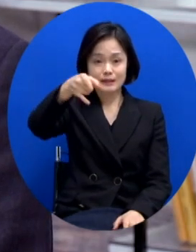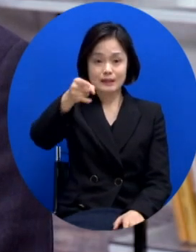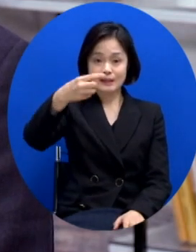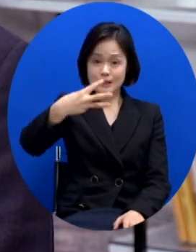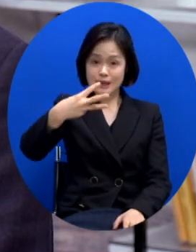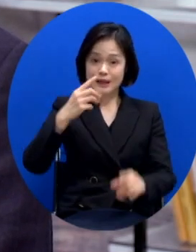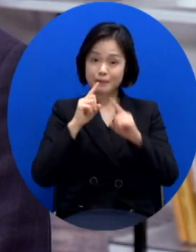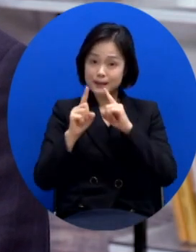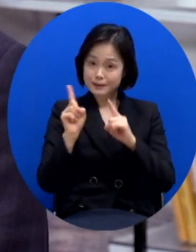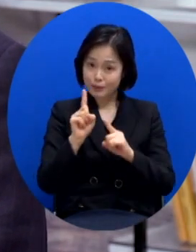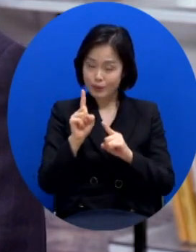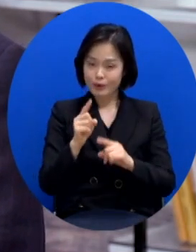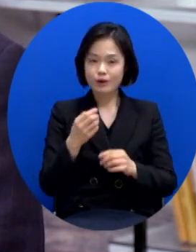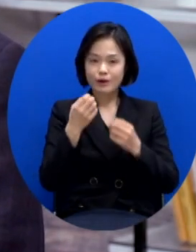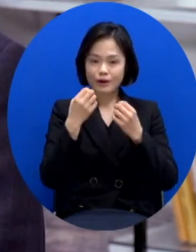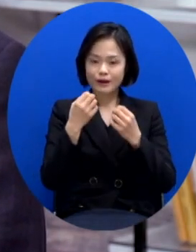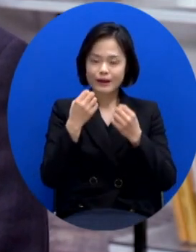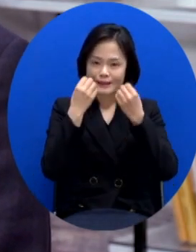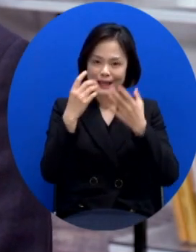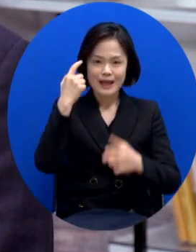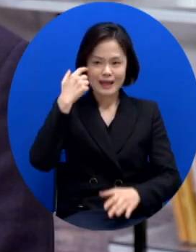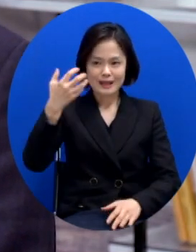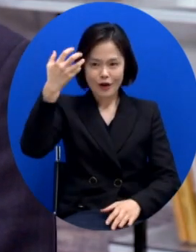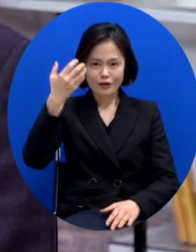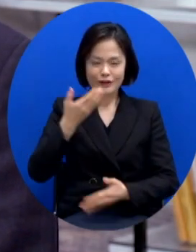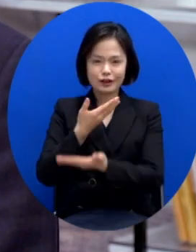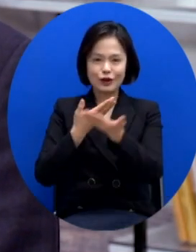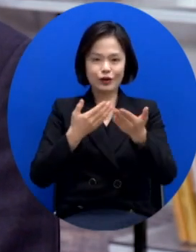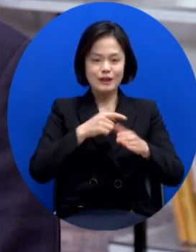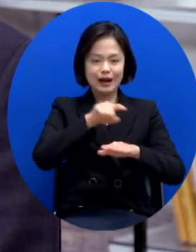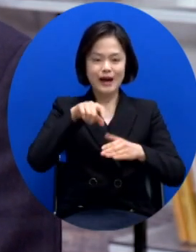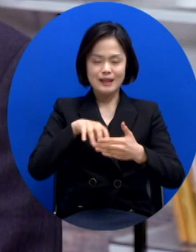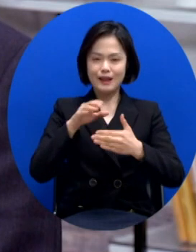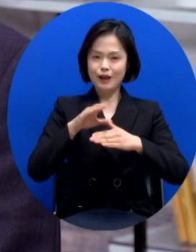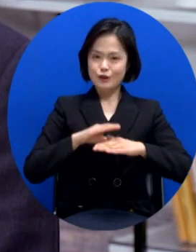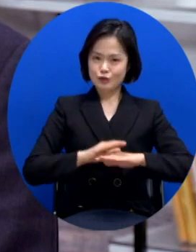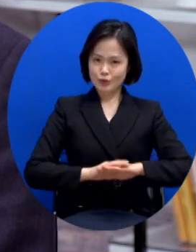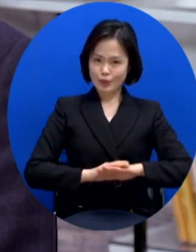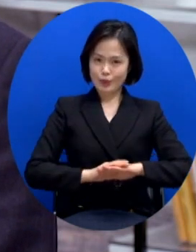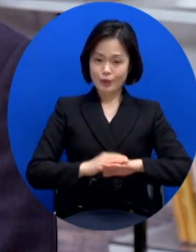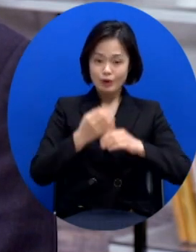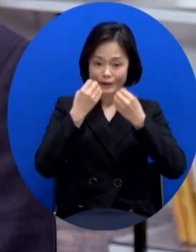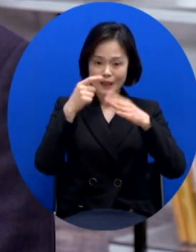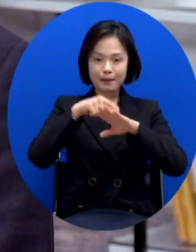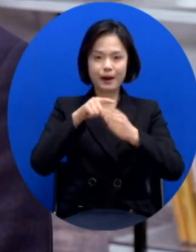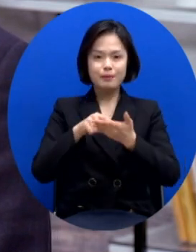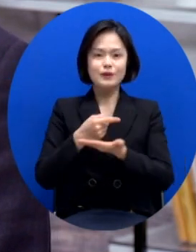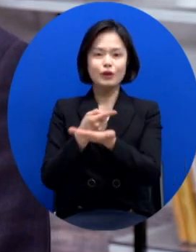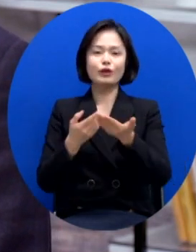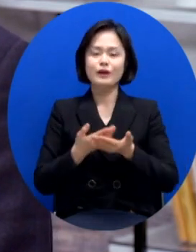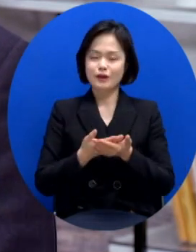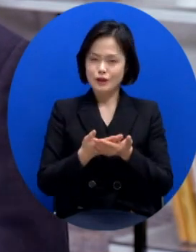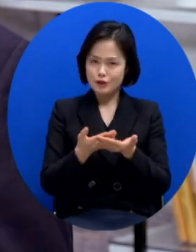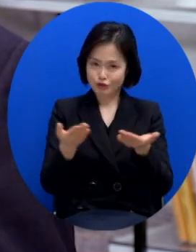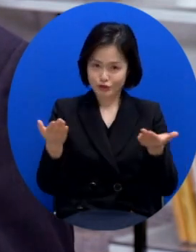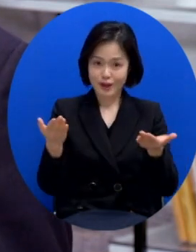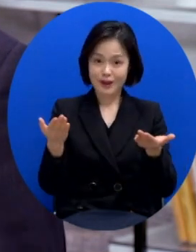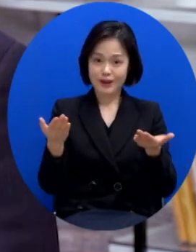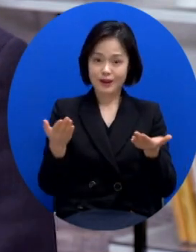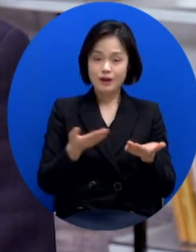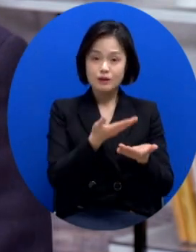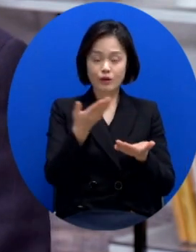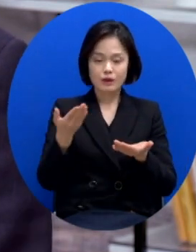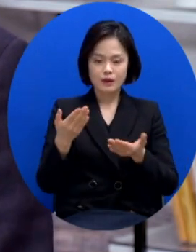영을 너희 속에 두고 새 마음을 너희에게 추대 너의 육신에서 굳은 마음을